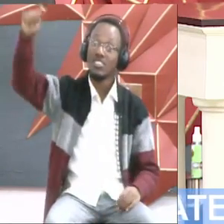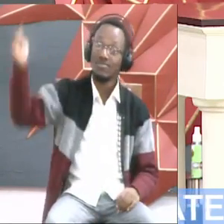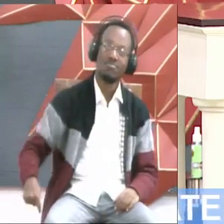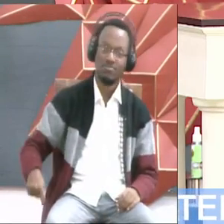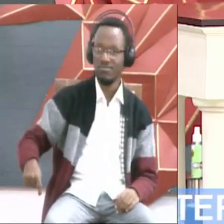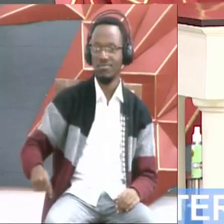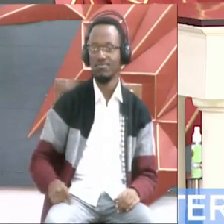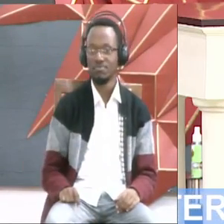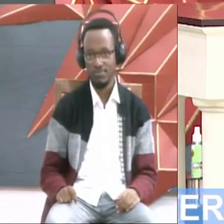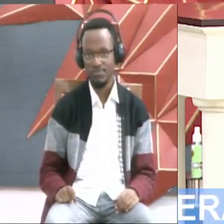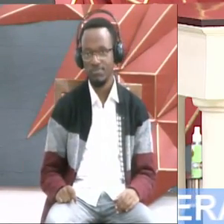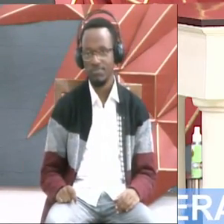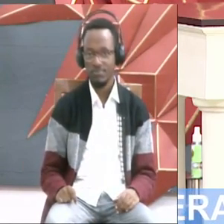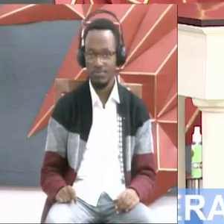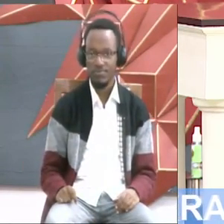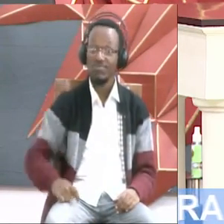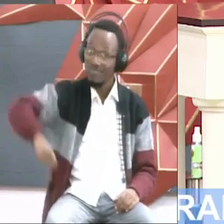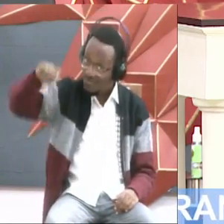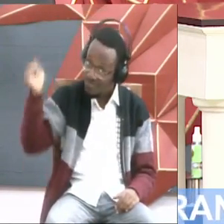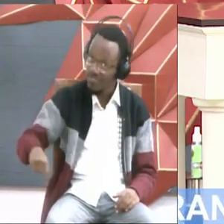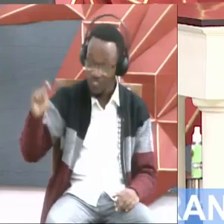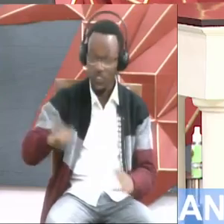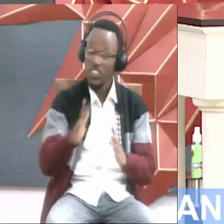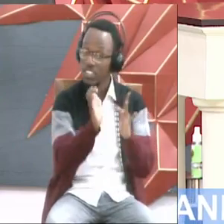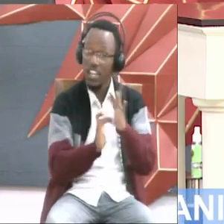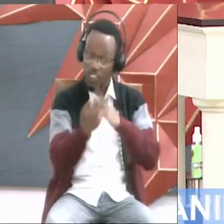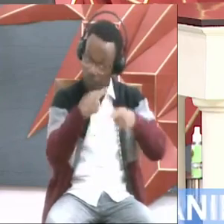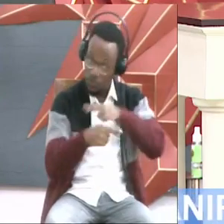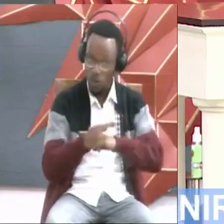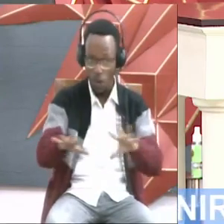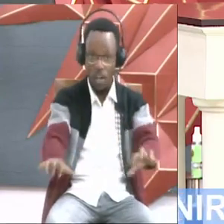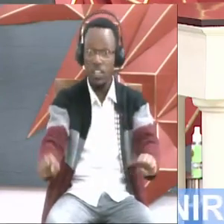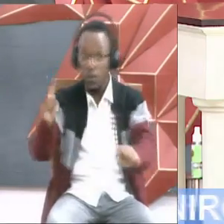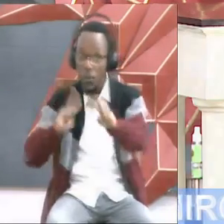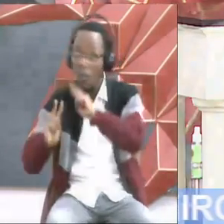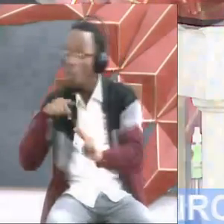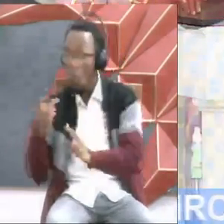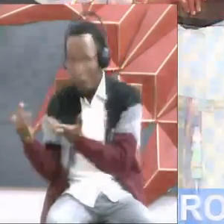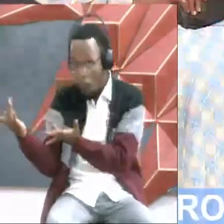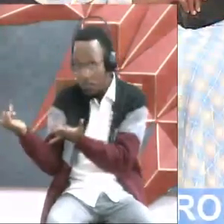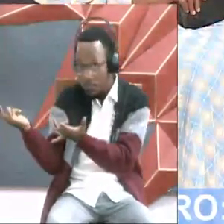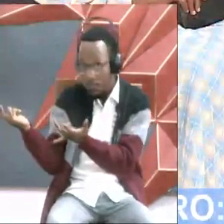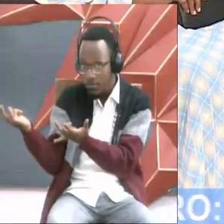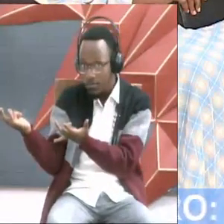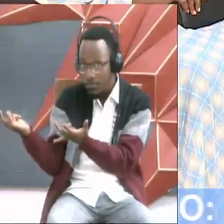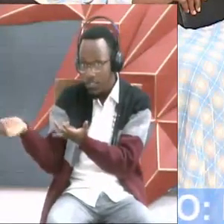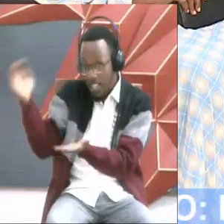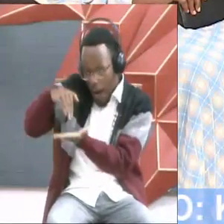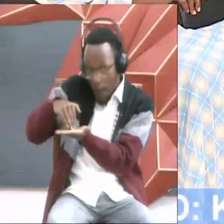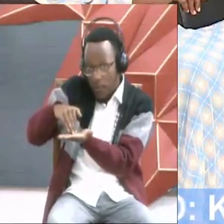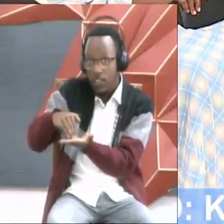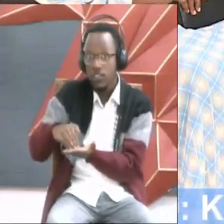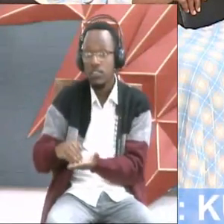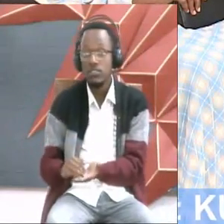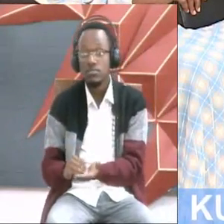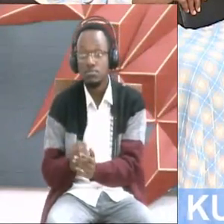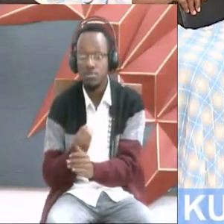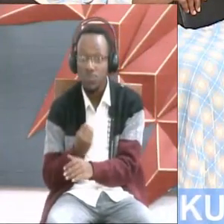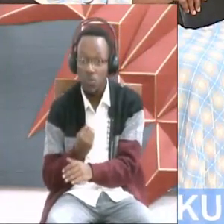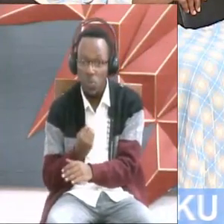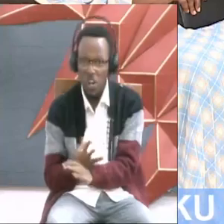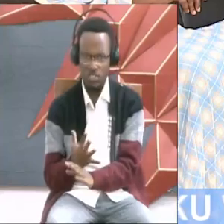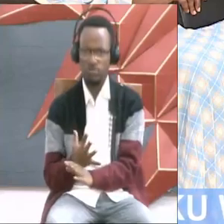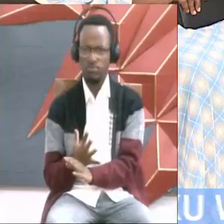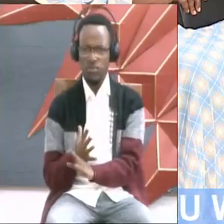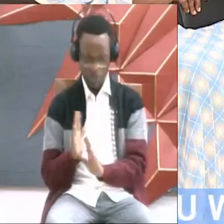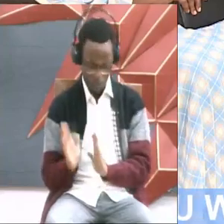ihimbazwe. Amen. Azogara gutora abari bamwiteze kandi biteguye. Oh